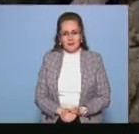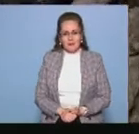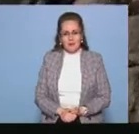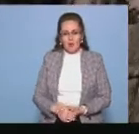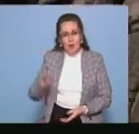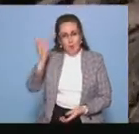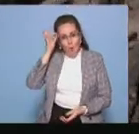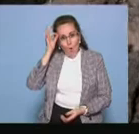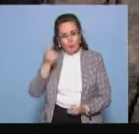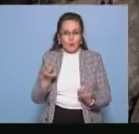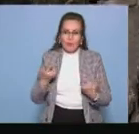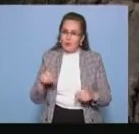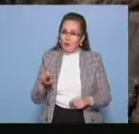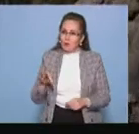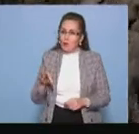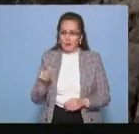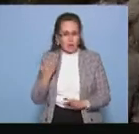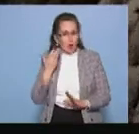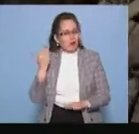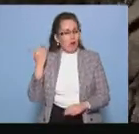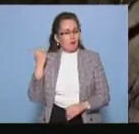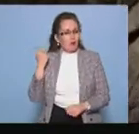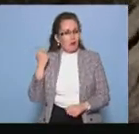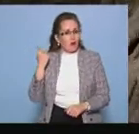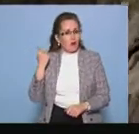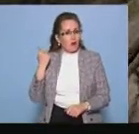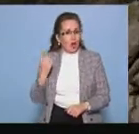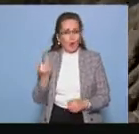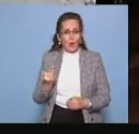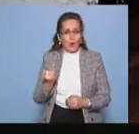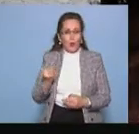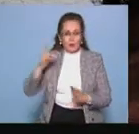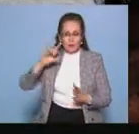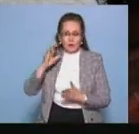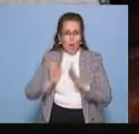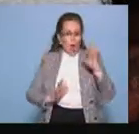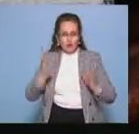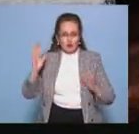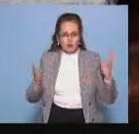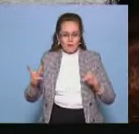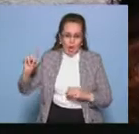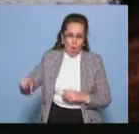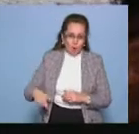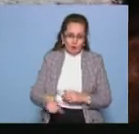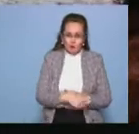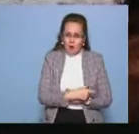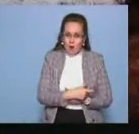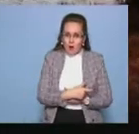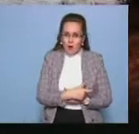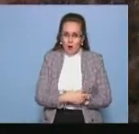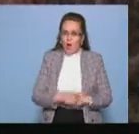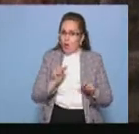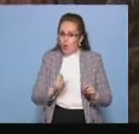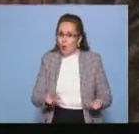Помню где-то и когда-то у таежного ручья уронил я тиховато.